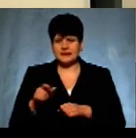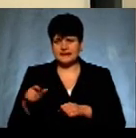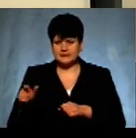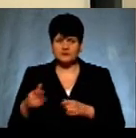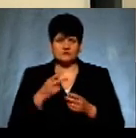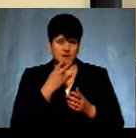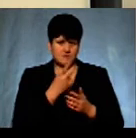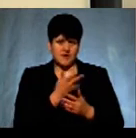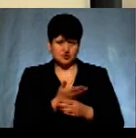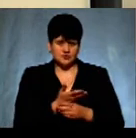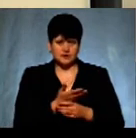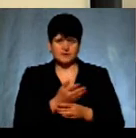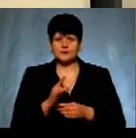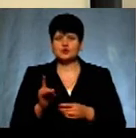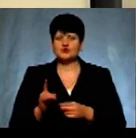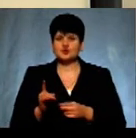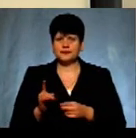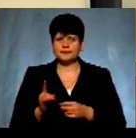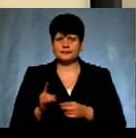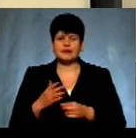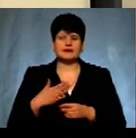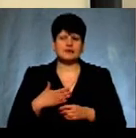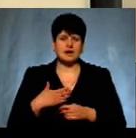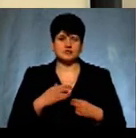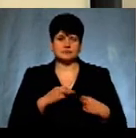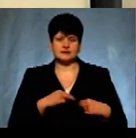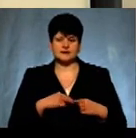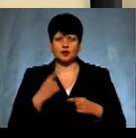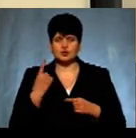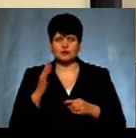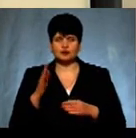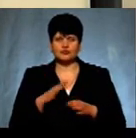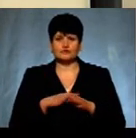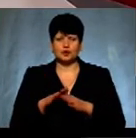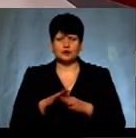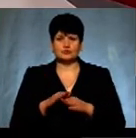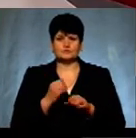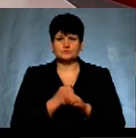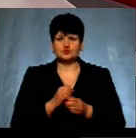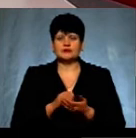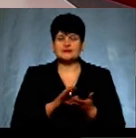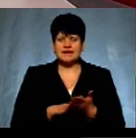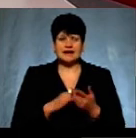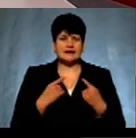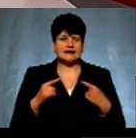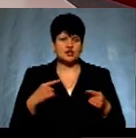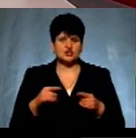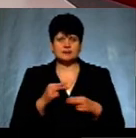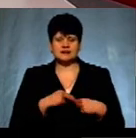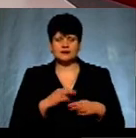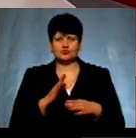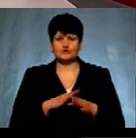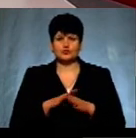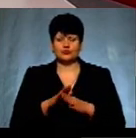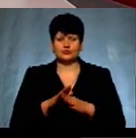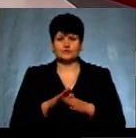сюжеті ми бачили, що наші працівники одні будуть виконувати функції реєстраторів, інші працівники будуть виконувати функції